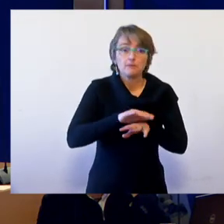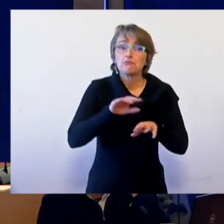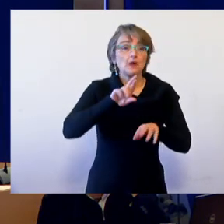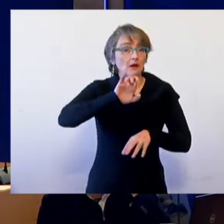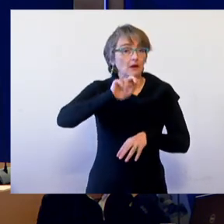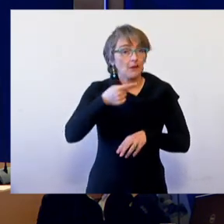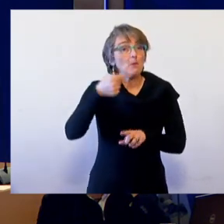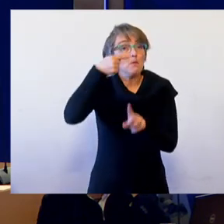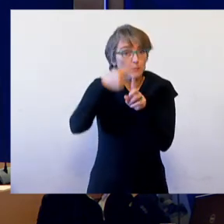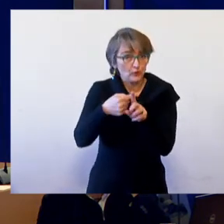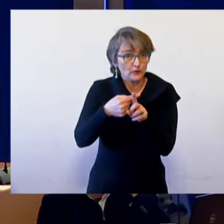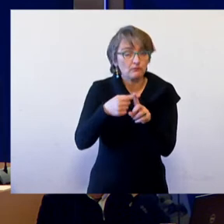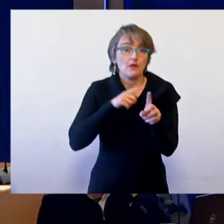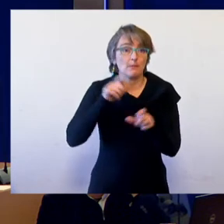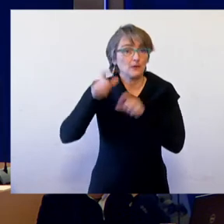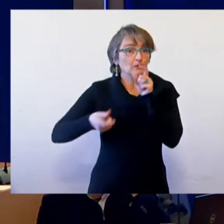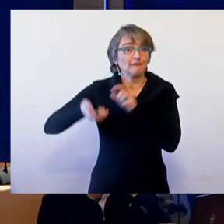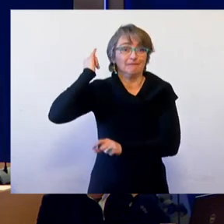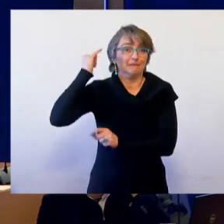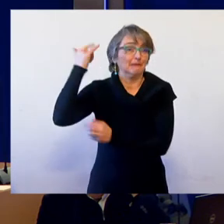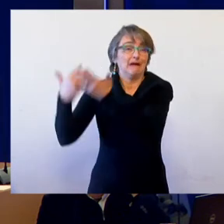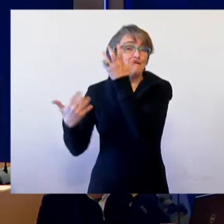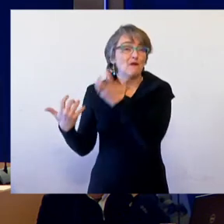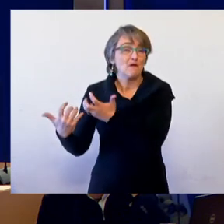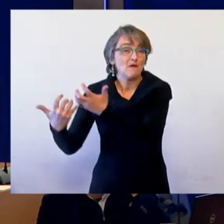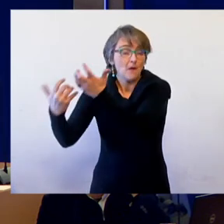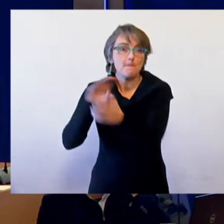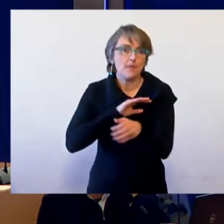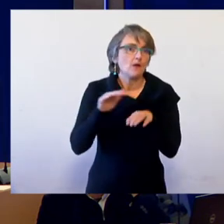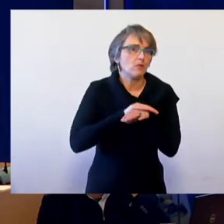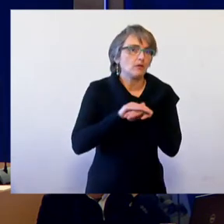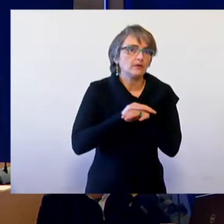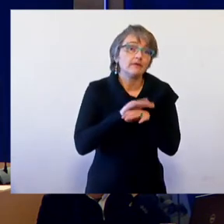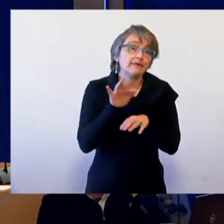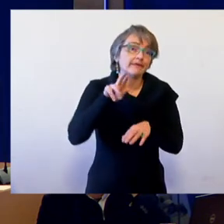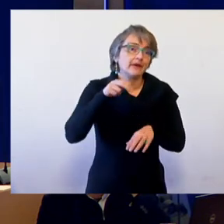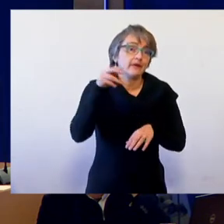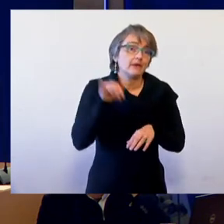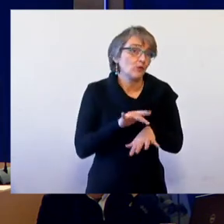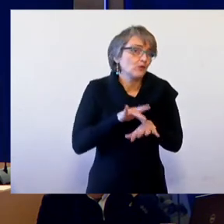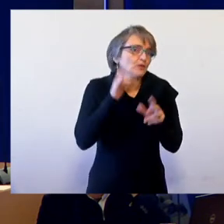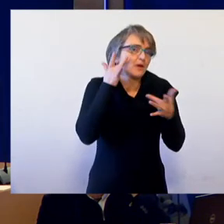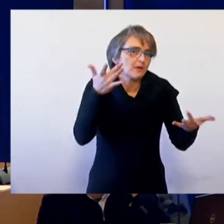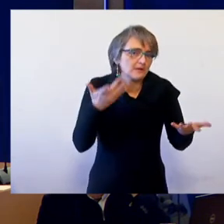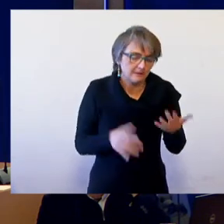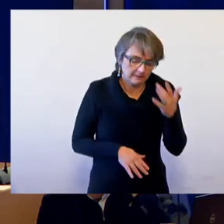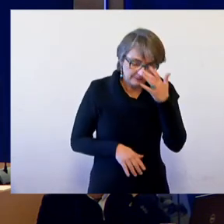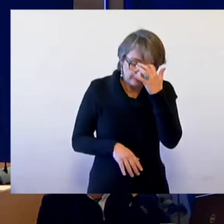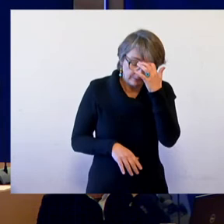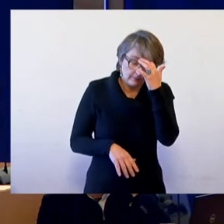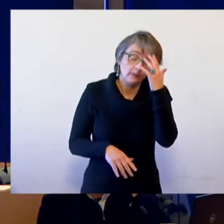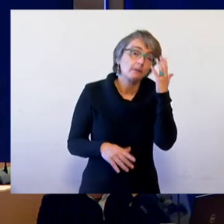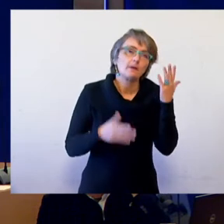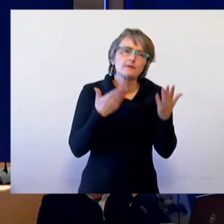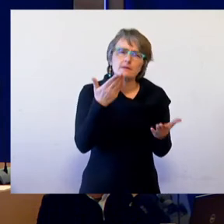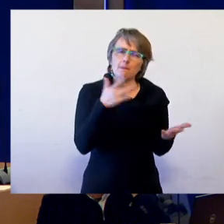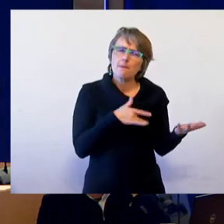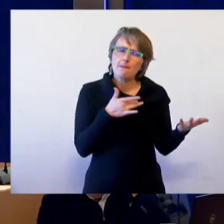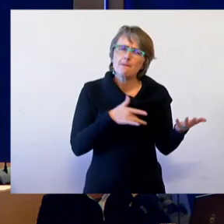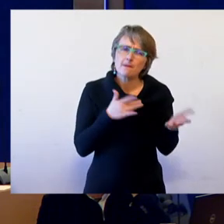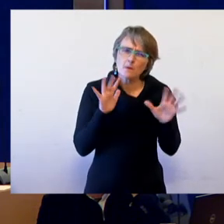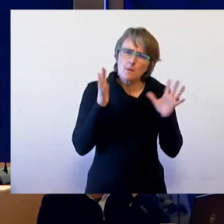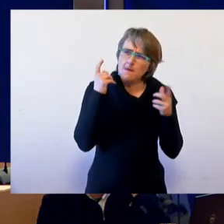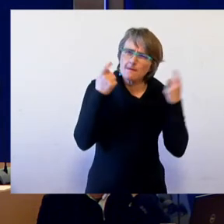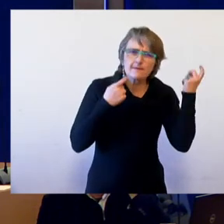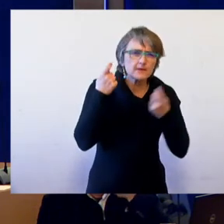REP+, avec une liste d'attente. Donc ce qui est intéressant, c'est de se dire comment faire pour que, justement, en favorisant l'ouverture des